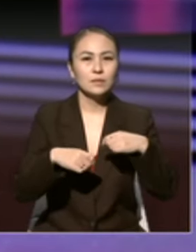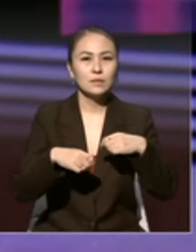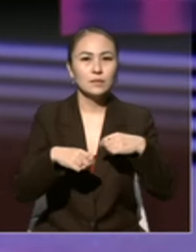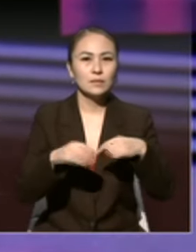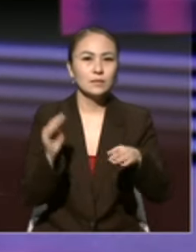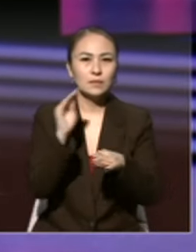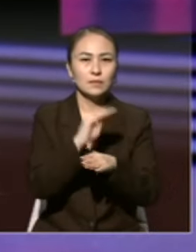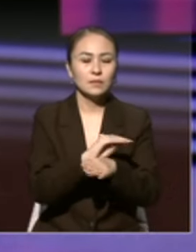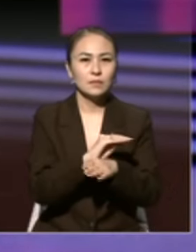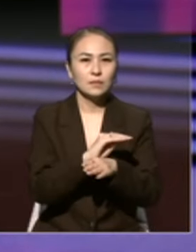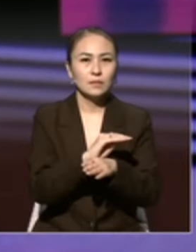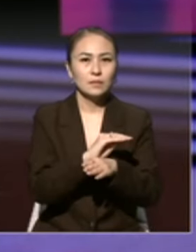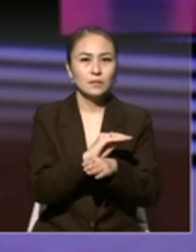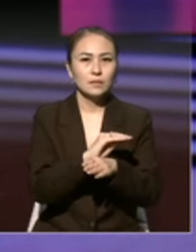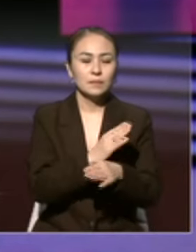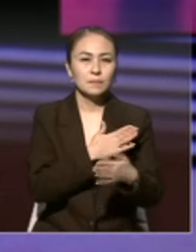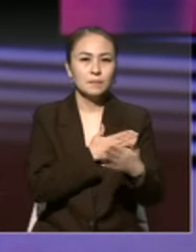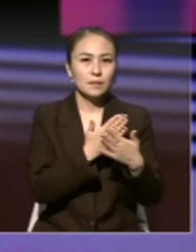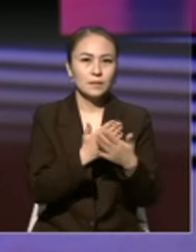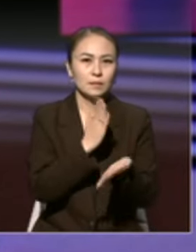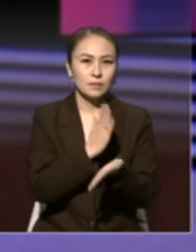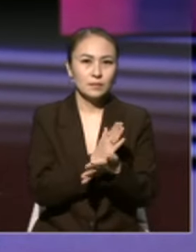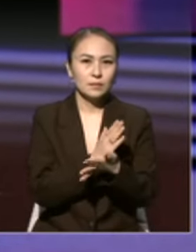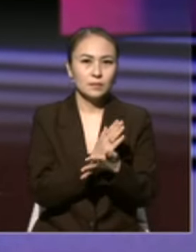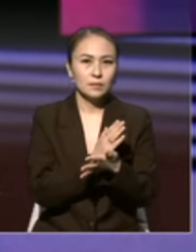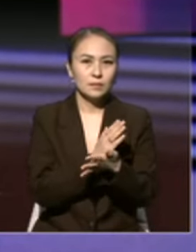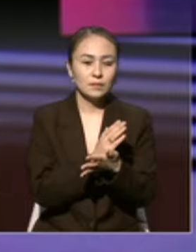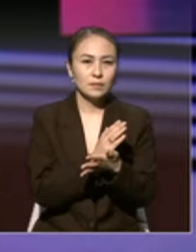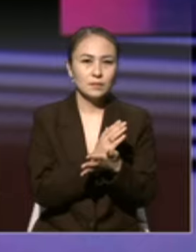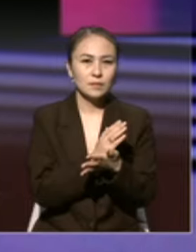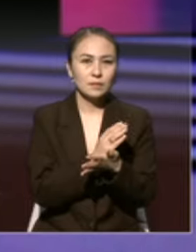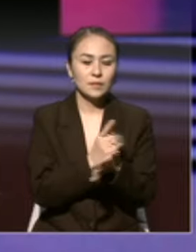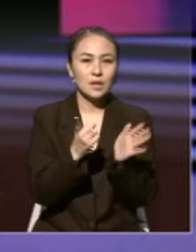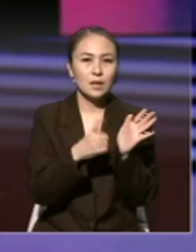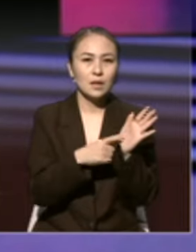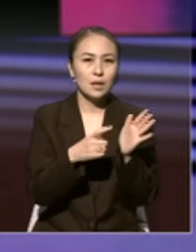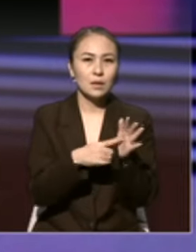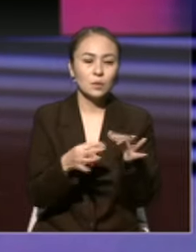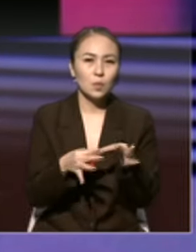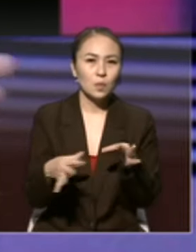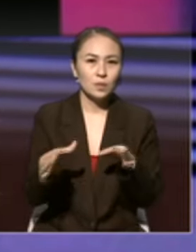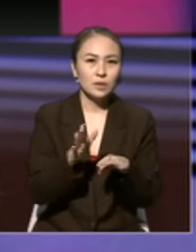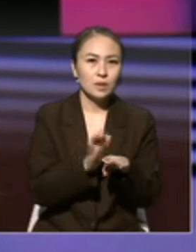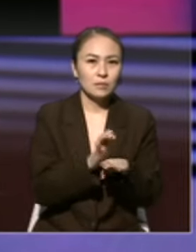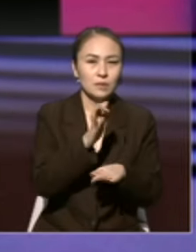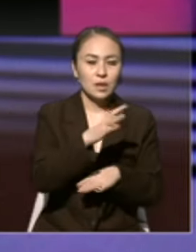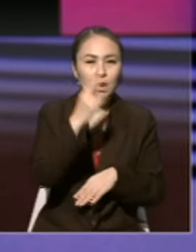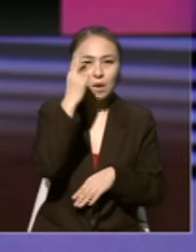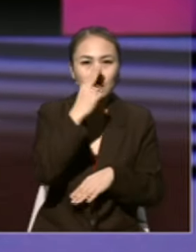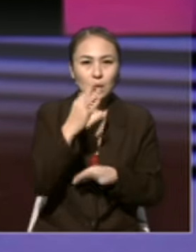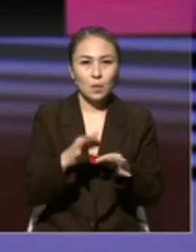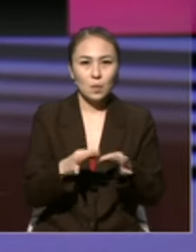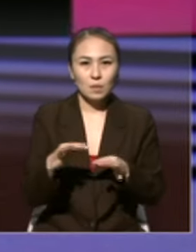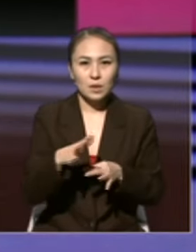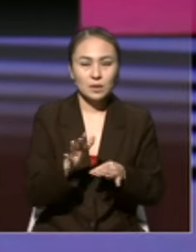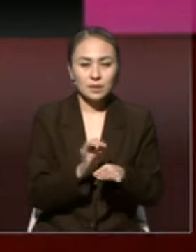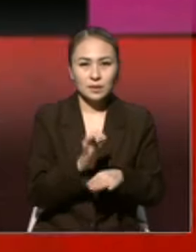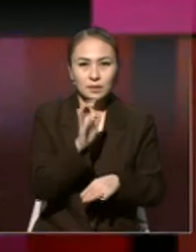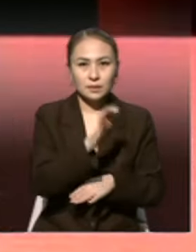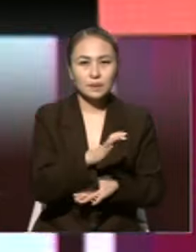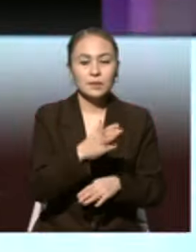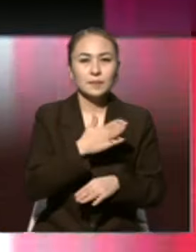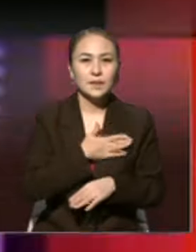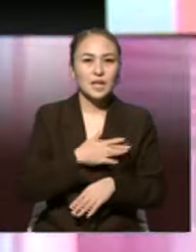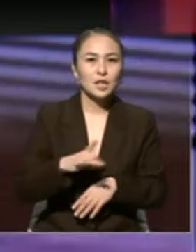бірге біздің белсенділерімізді шығып жатыр. Мысалы, Қарағанды облысына жібердік, Ақмола облысына жібердік. Қарағанды облысына, мысалы,